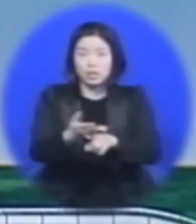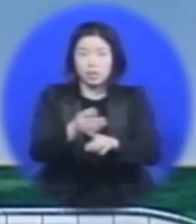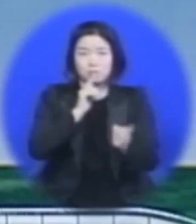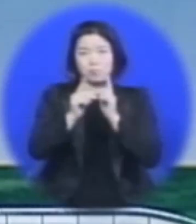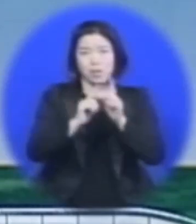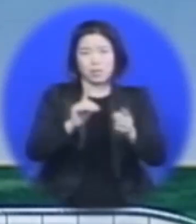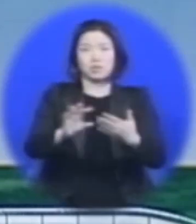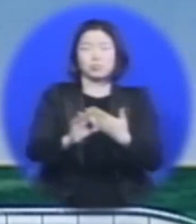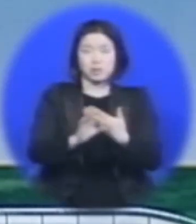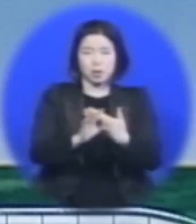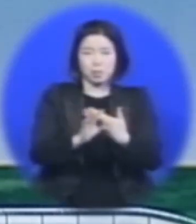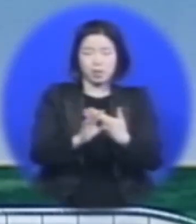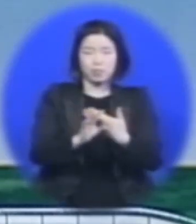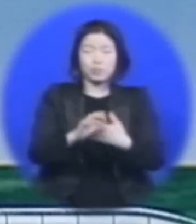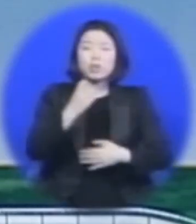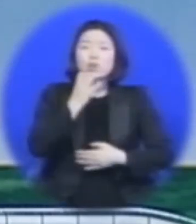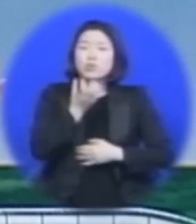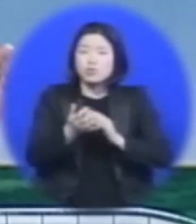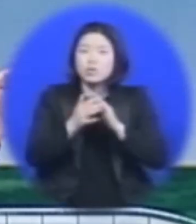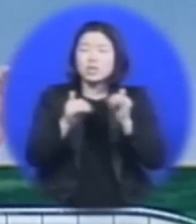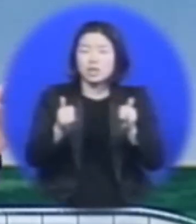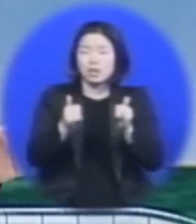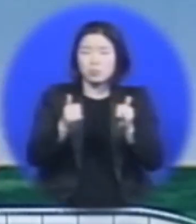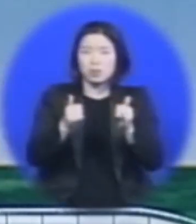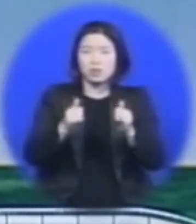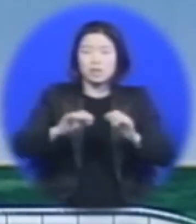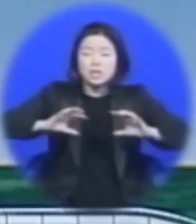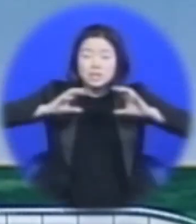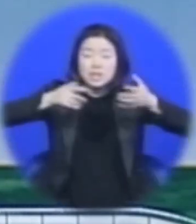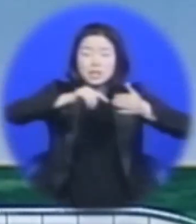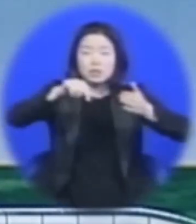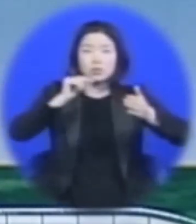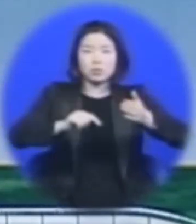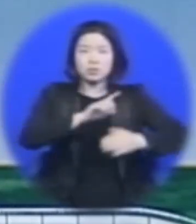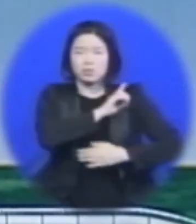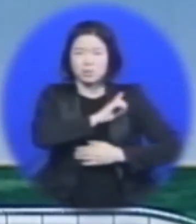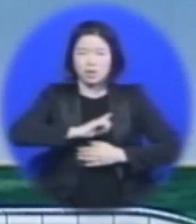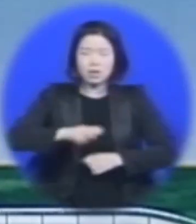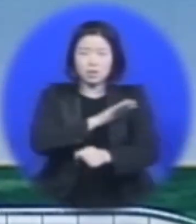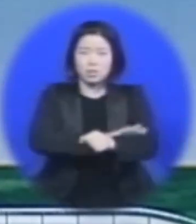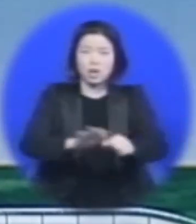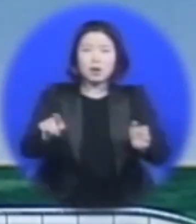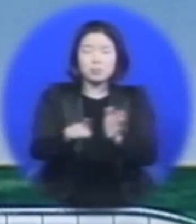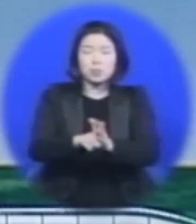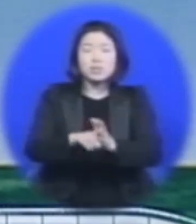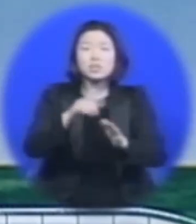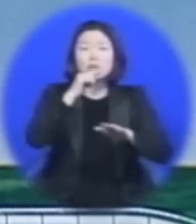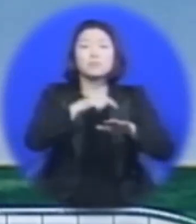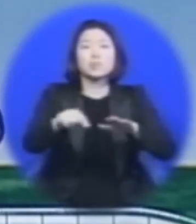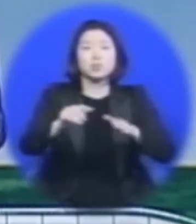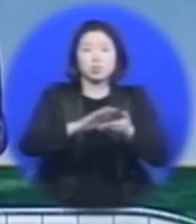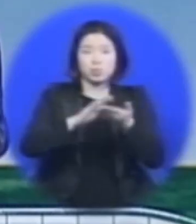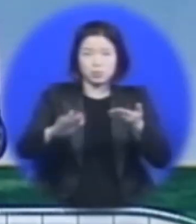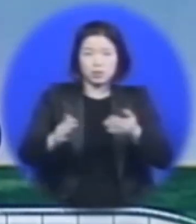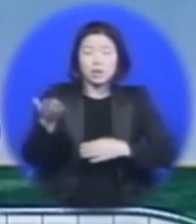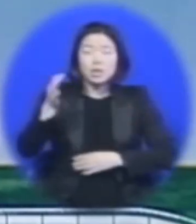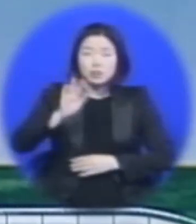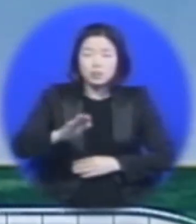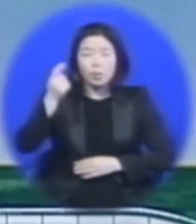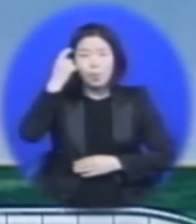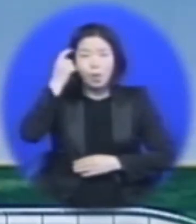한다면 유대인은 세상에서 제일 예수를 잘 믿을 민족입니다 그런데 어째서